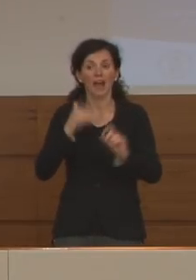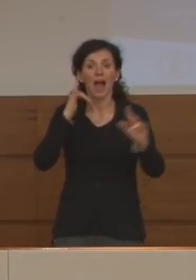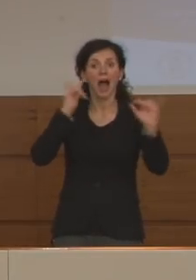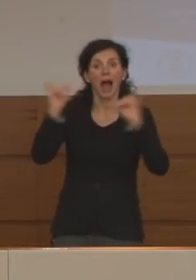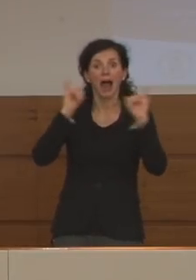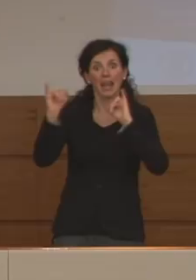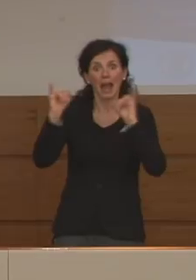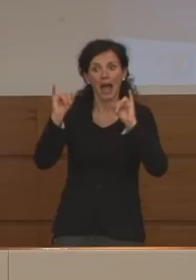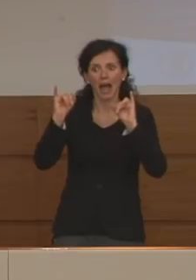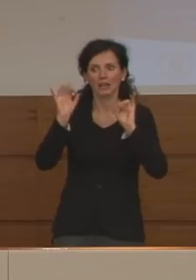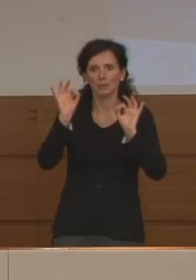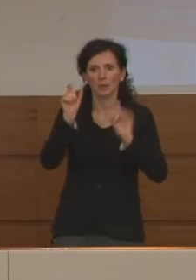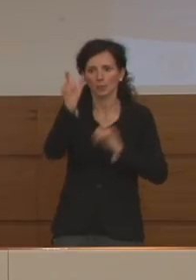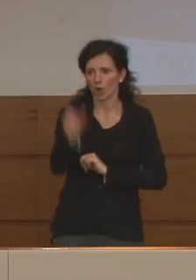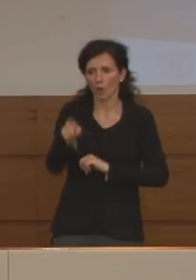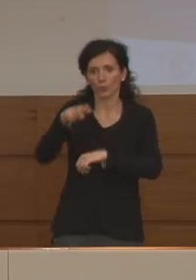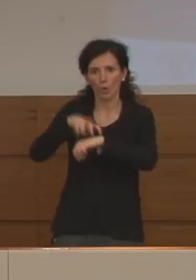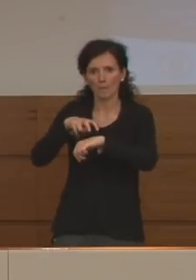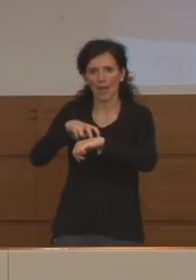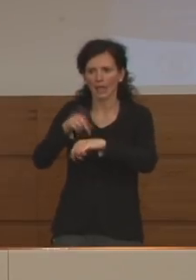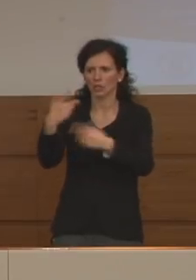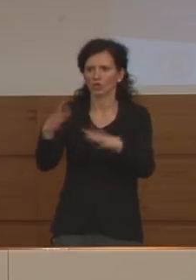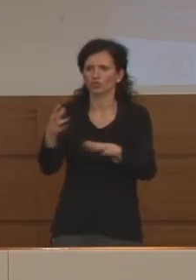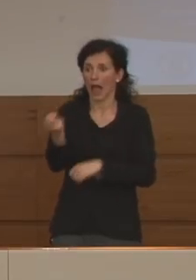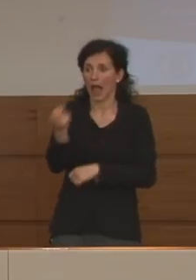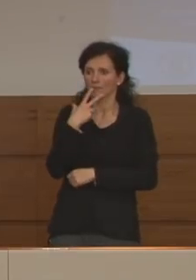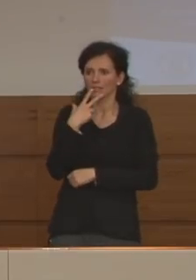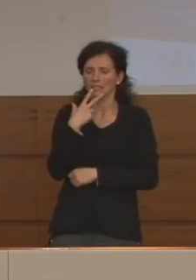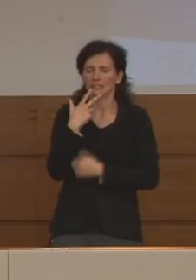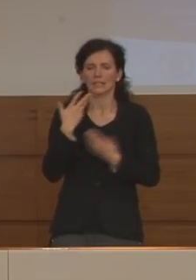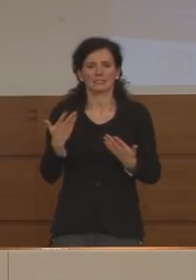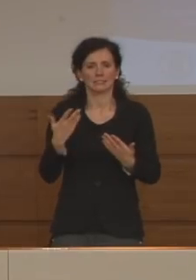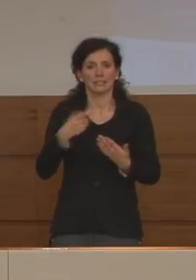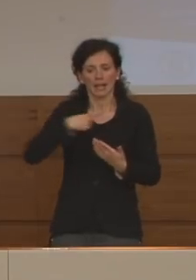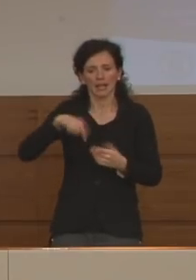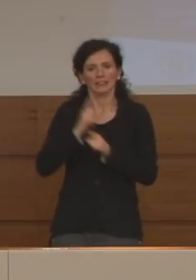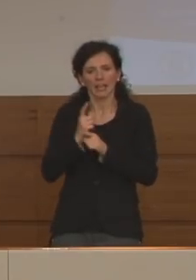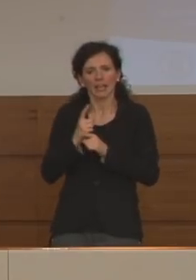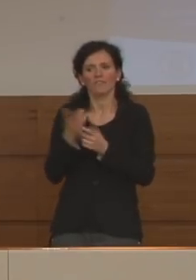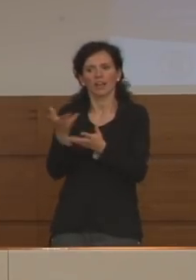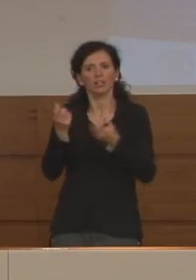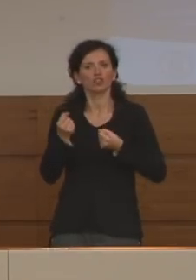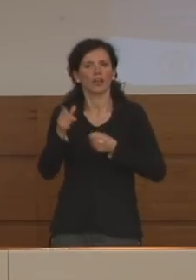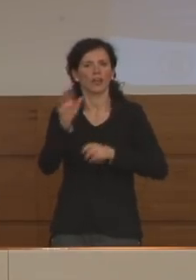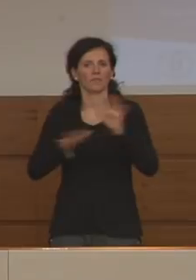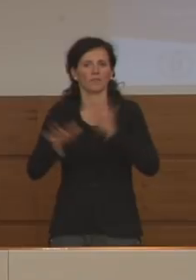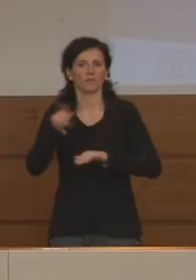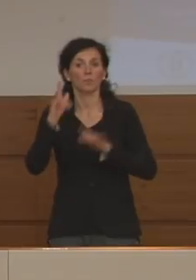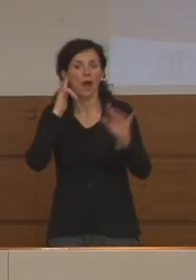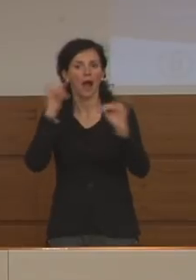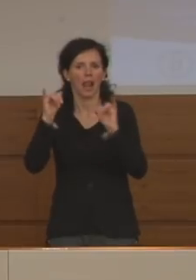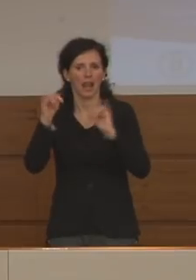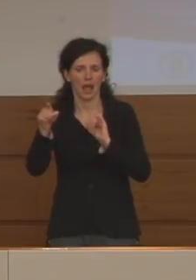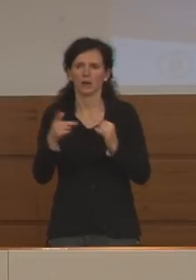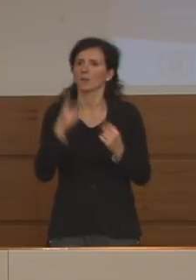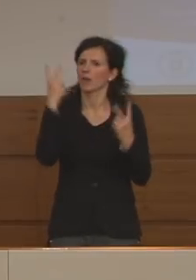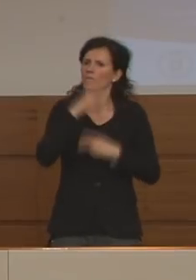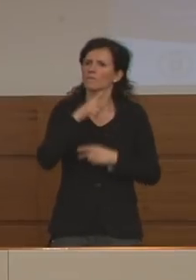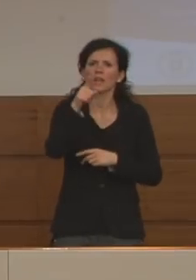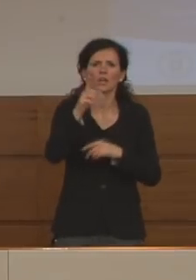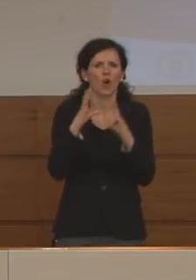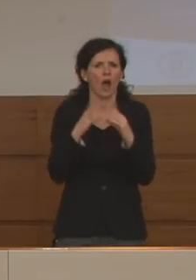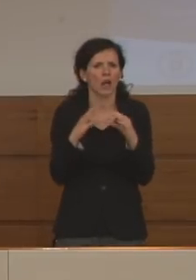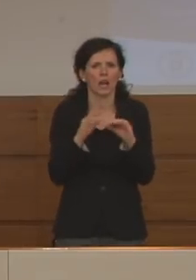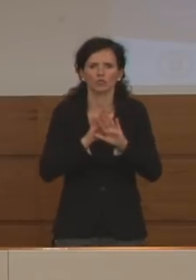arriva da chi è in prima linea allora noi non possiamo fare altro che recepirlo lei ha perfettamente ragione quello che le volevo dire che